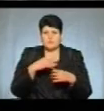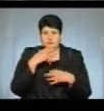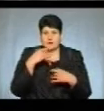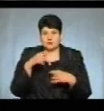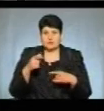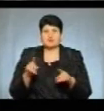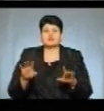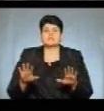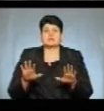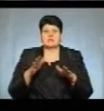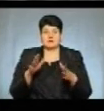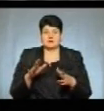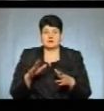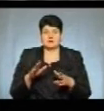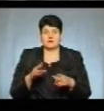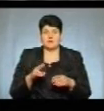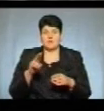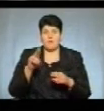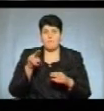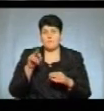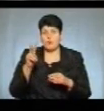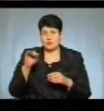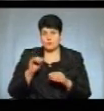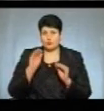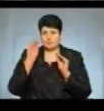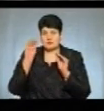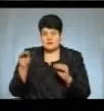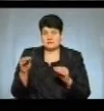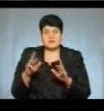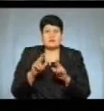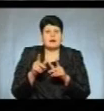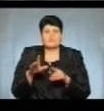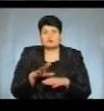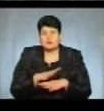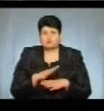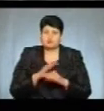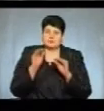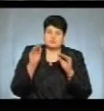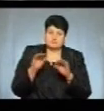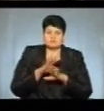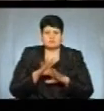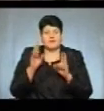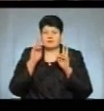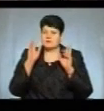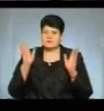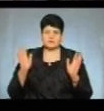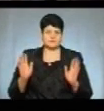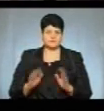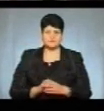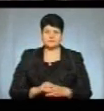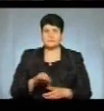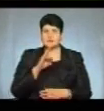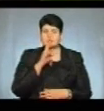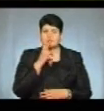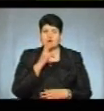там, ну, полку її поставили на місце. Яка не зафіксована там була, не зафіксована, цього я не знаю. Жінка